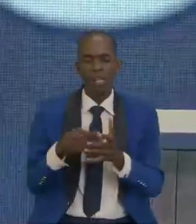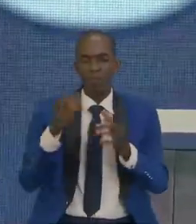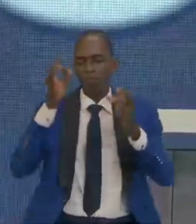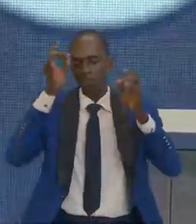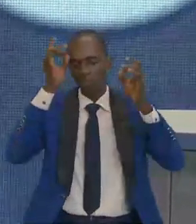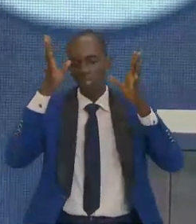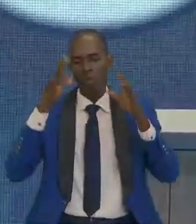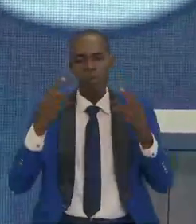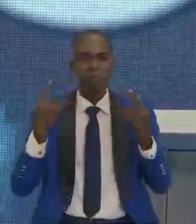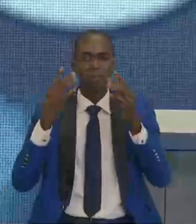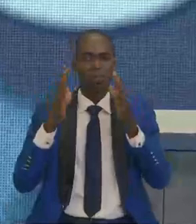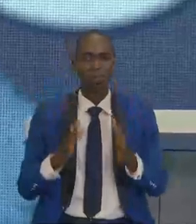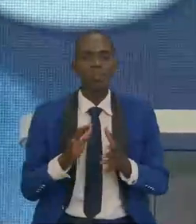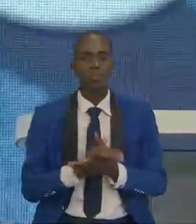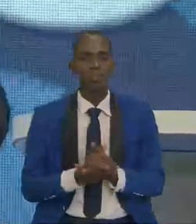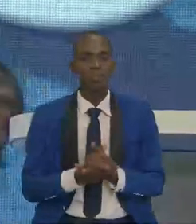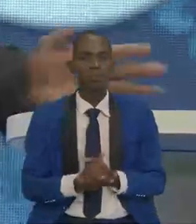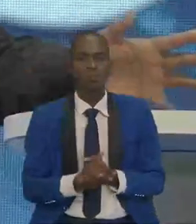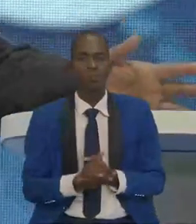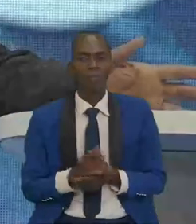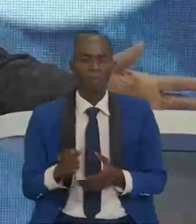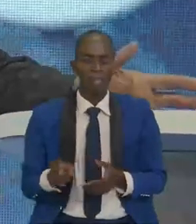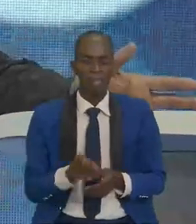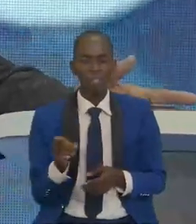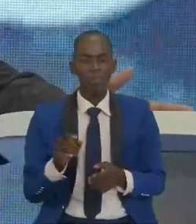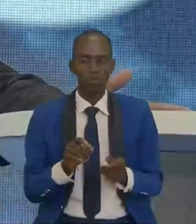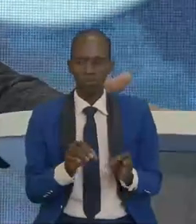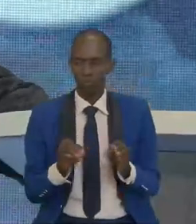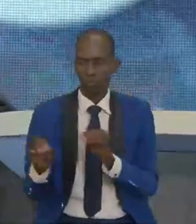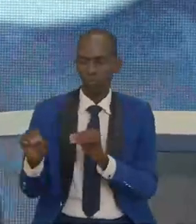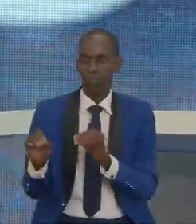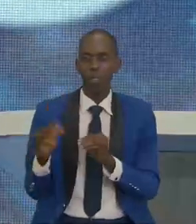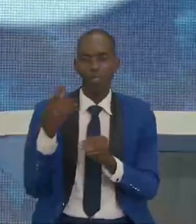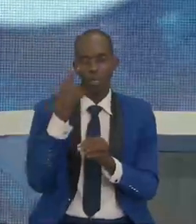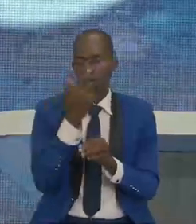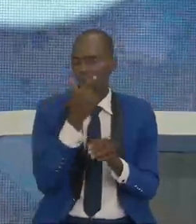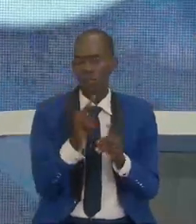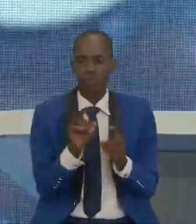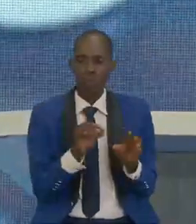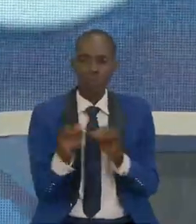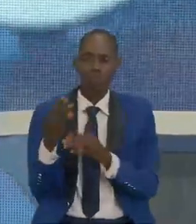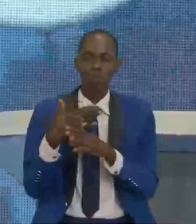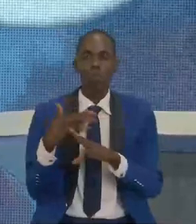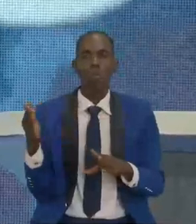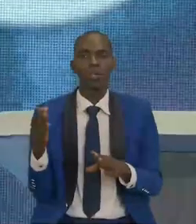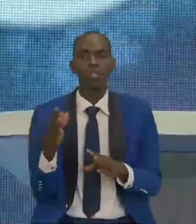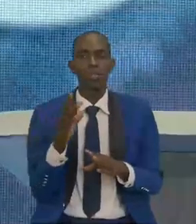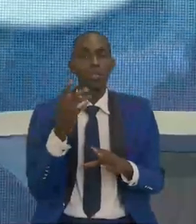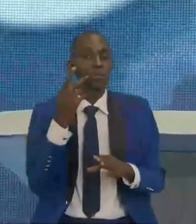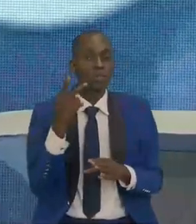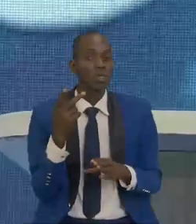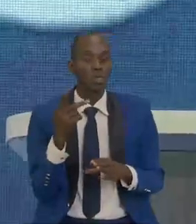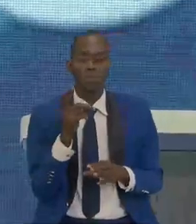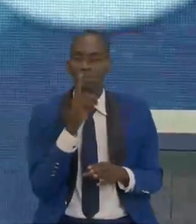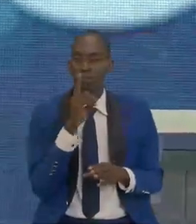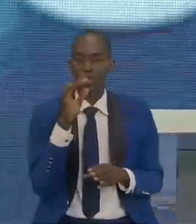Ils voient Jésus sauver un pécheur terrible. Il détourne les yeux